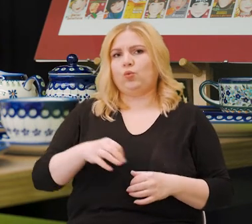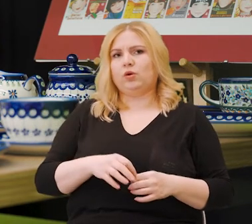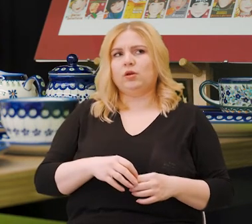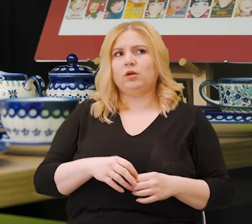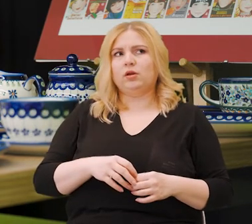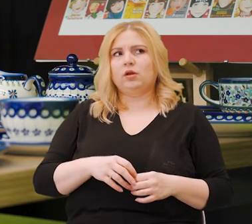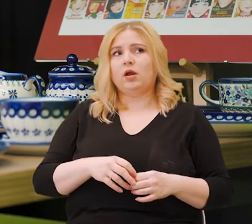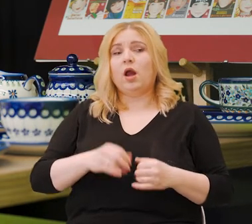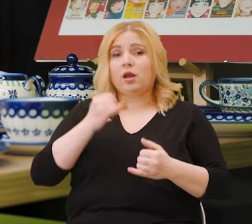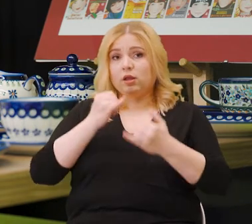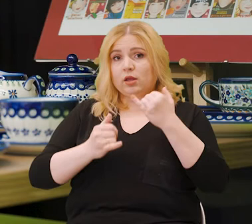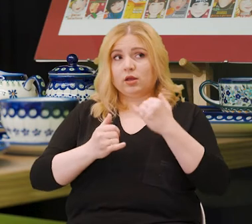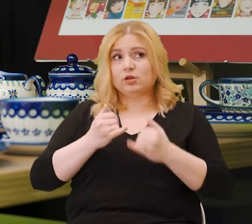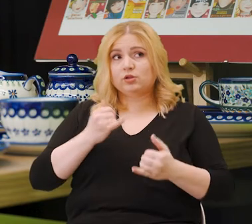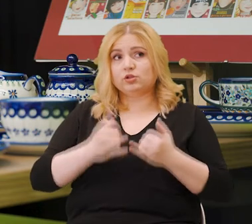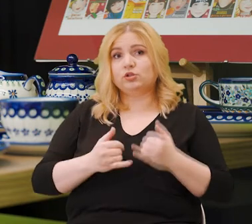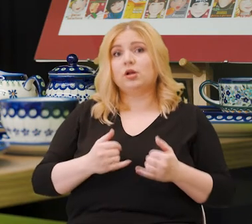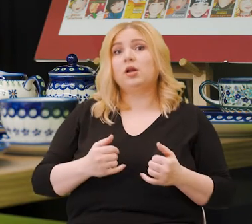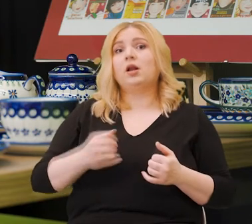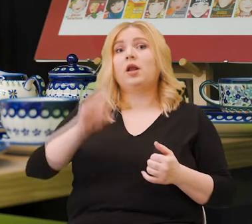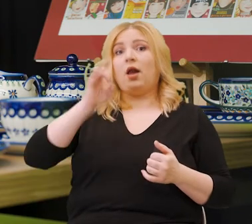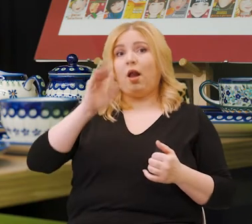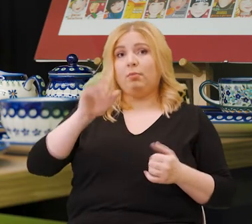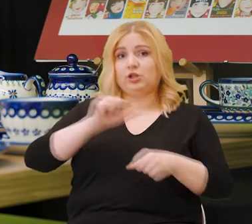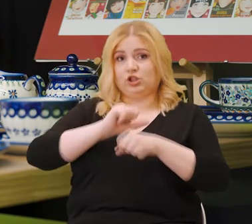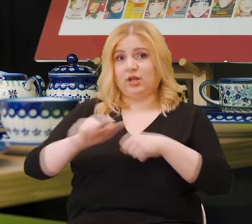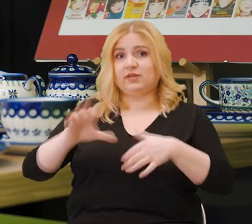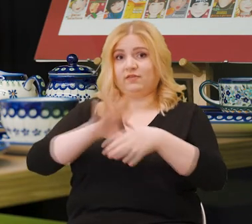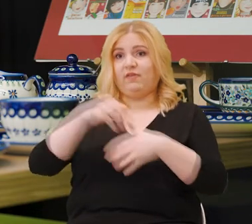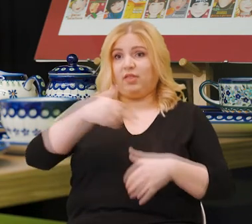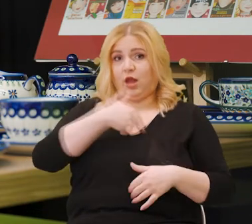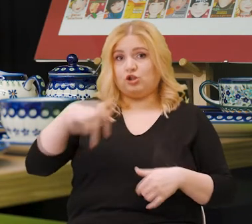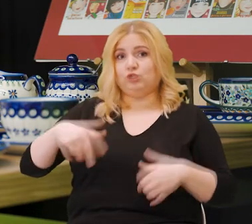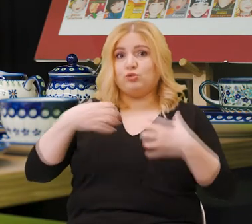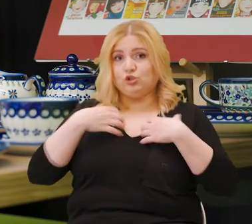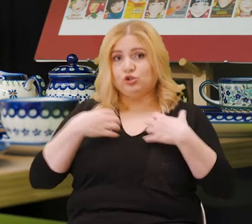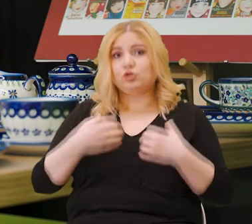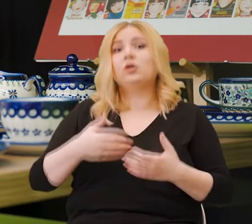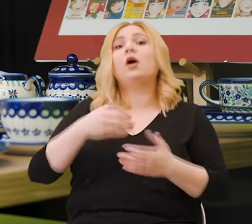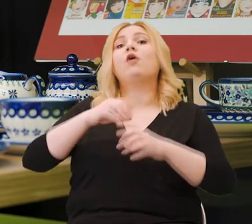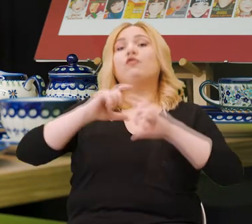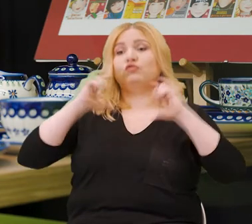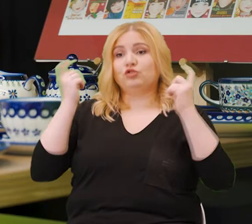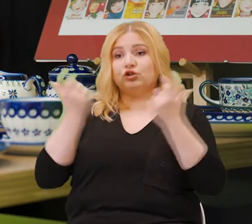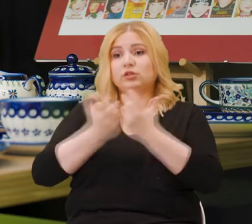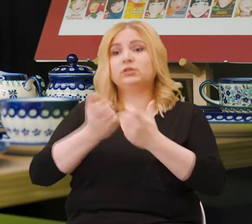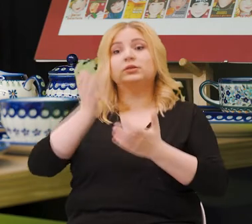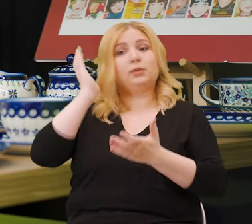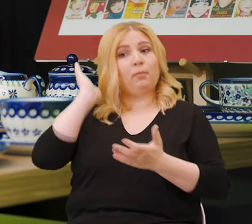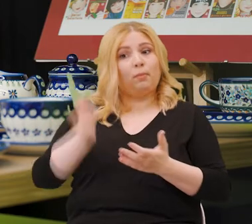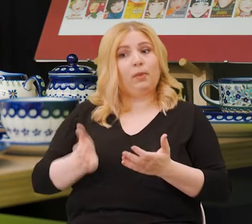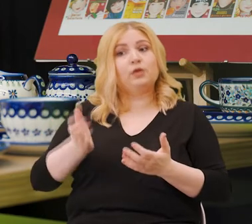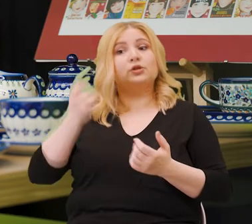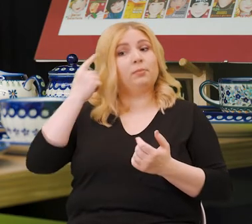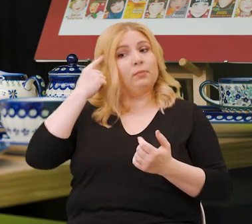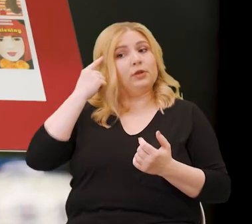nasze niewzruszone centrum, znalazła się u nas, to tym samym życie rodzinne skupi się wokół niej. I stanie się to